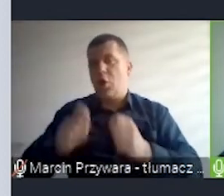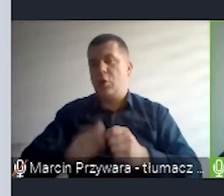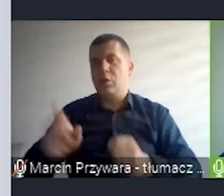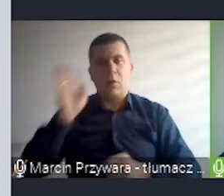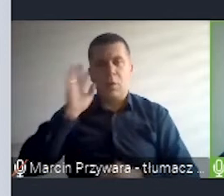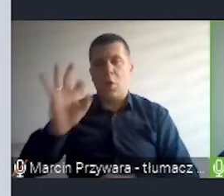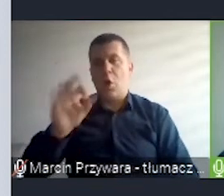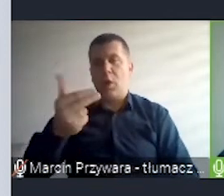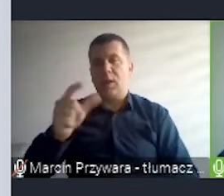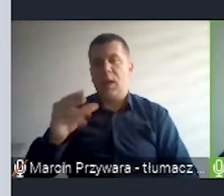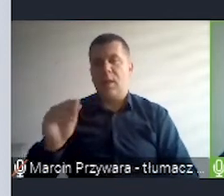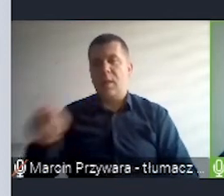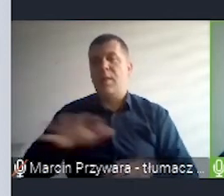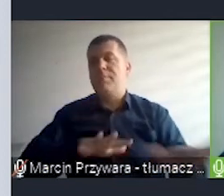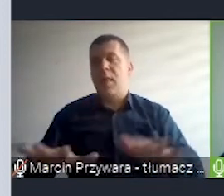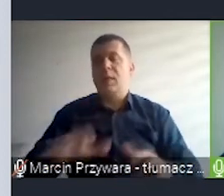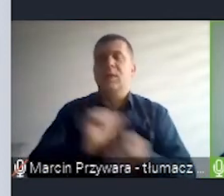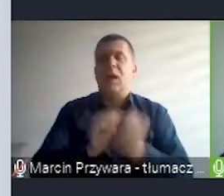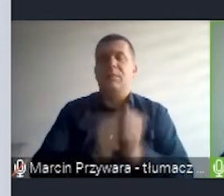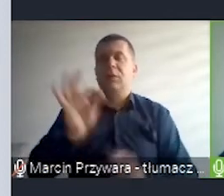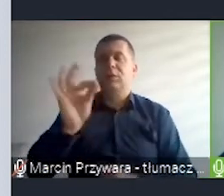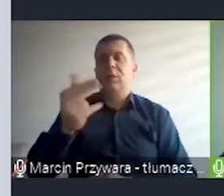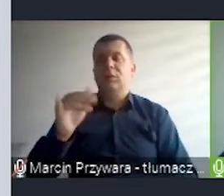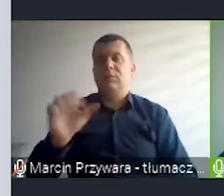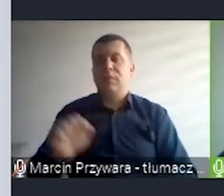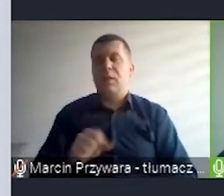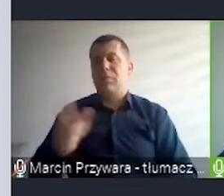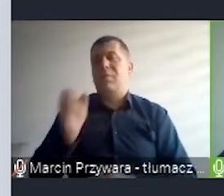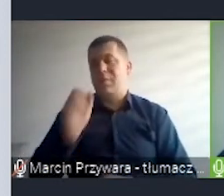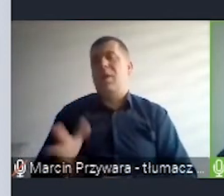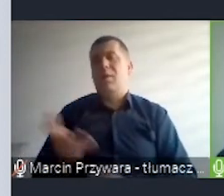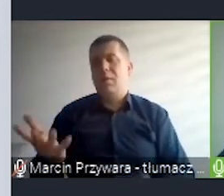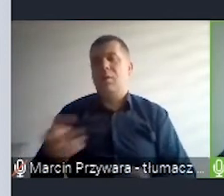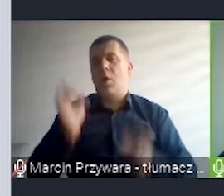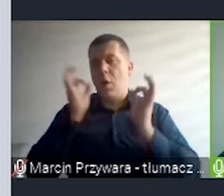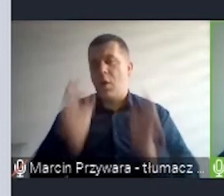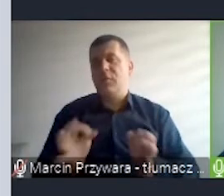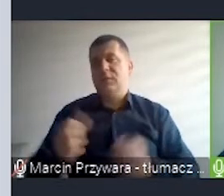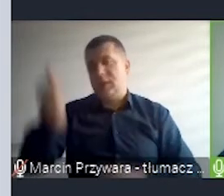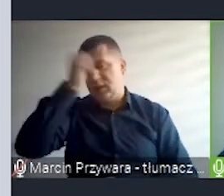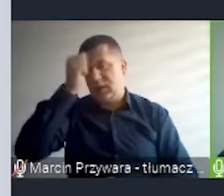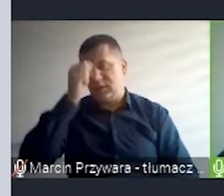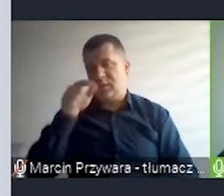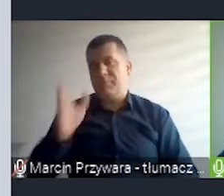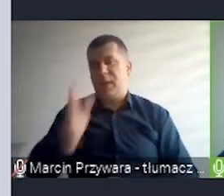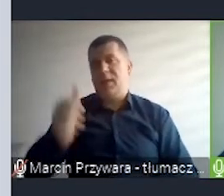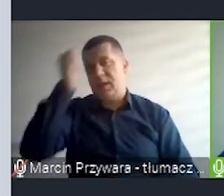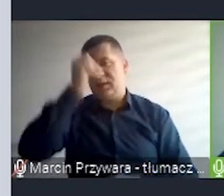się online, kontrolami w miejscu lub w siedzibie, no bo one tak się oficjalnie nazywają i będą